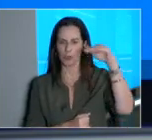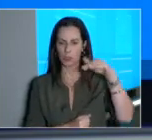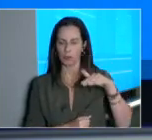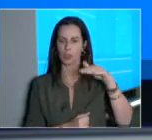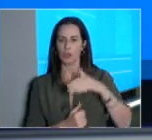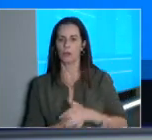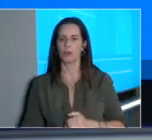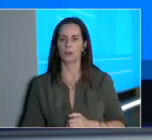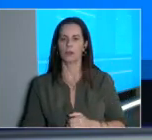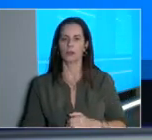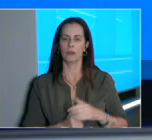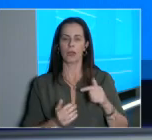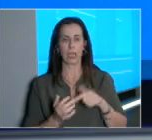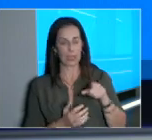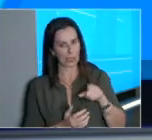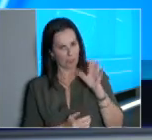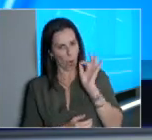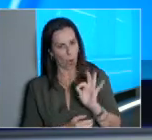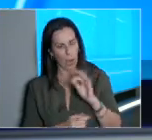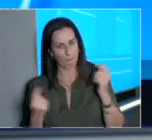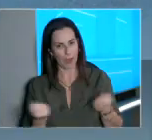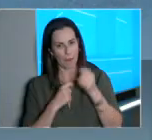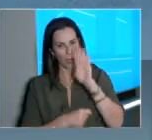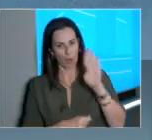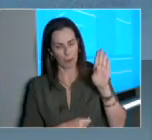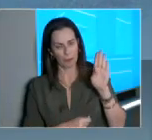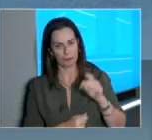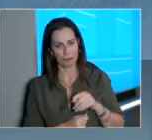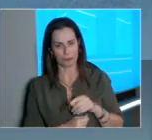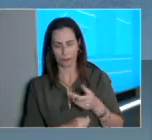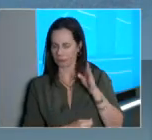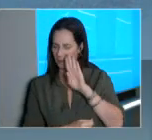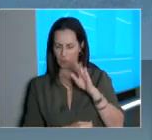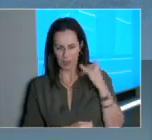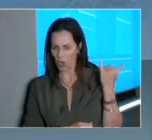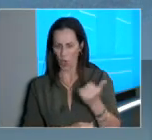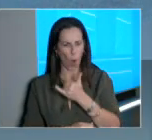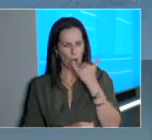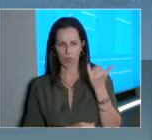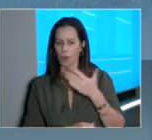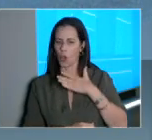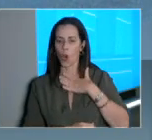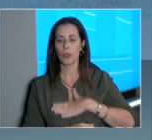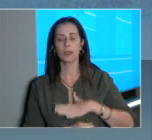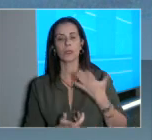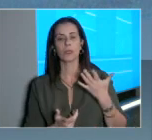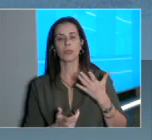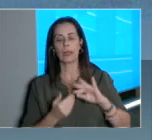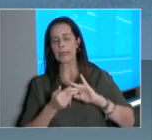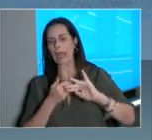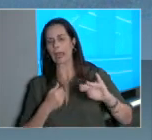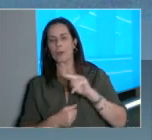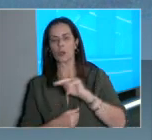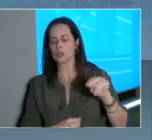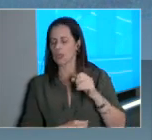שר סמוטריץ', ולכן... קודם כל, זה פוגע בקמפיין של ראש הממשלה בנתניהו, כי הרי נתניהו כל הזמן רוצה כמה שיותר להתרחק